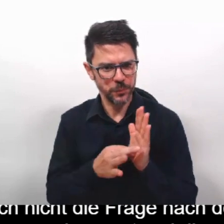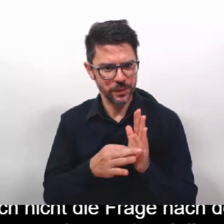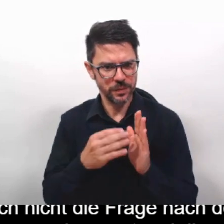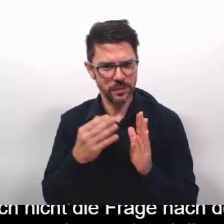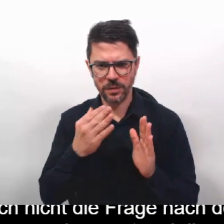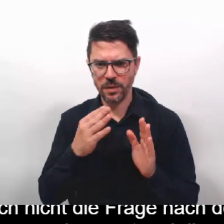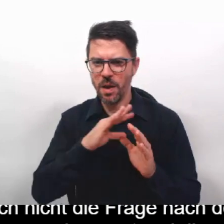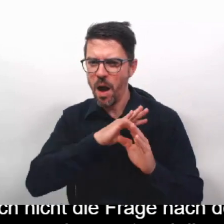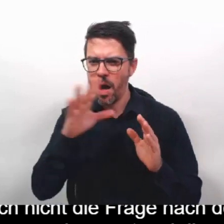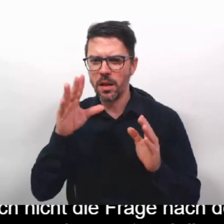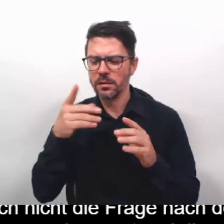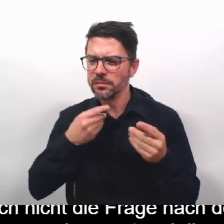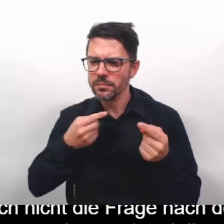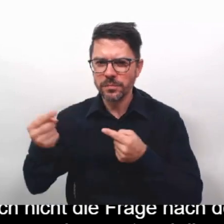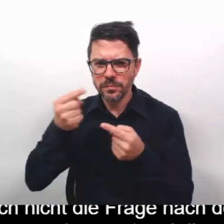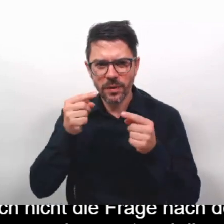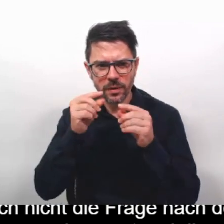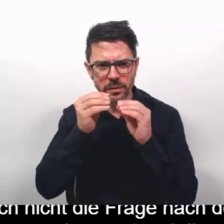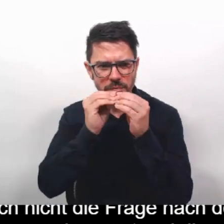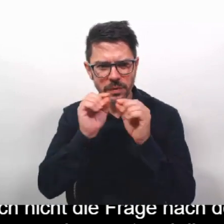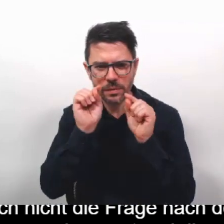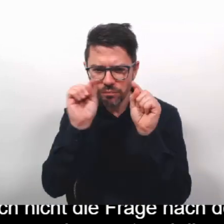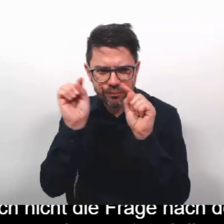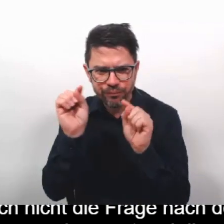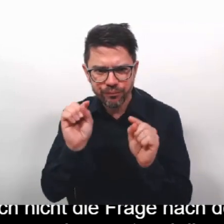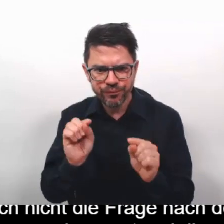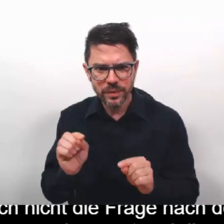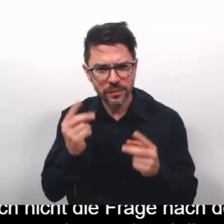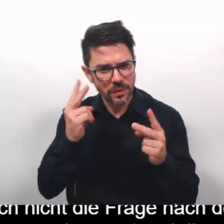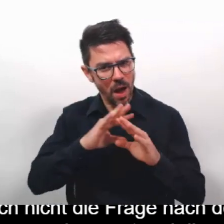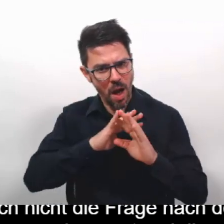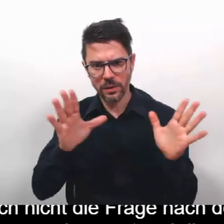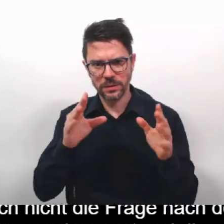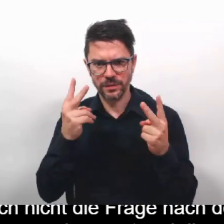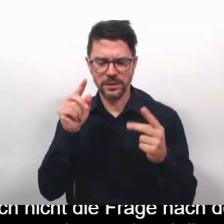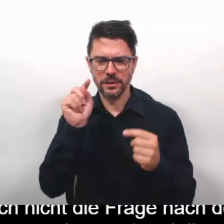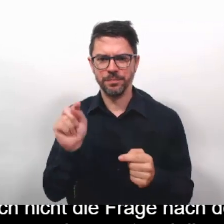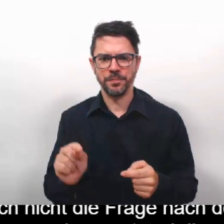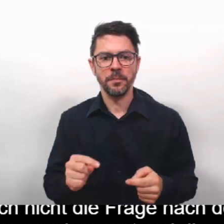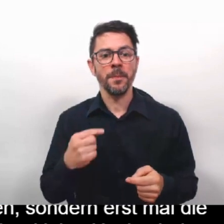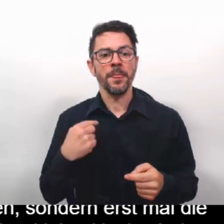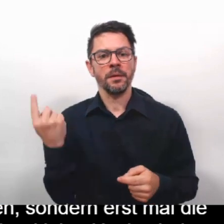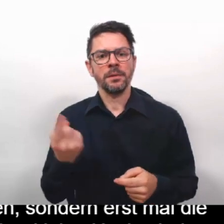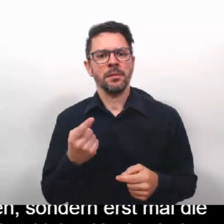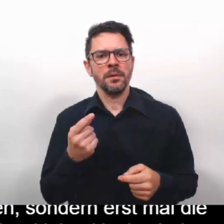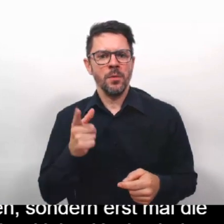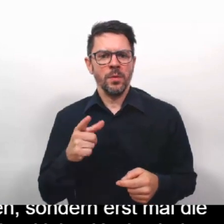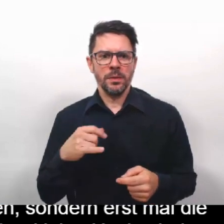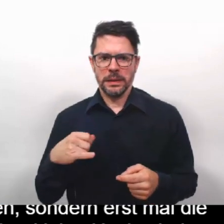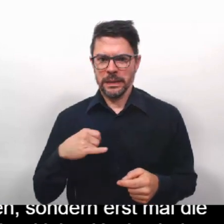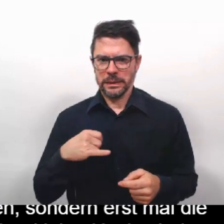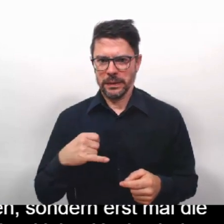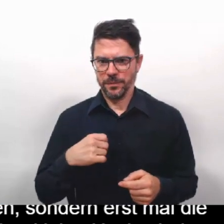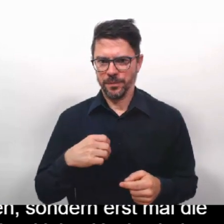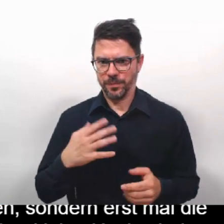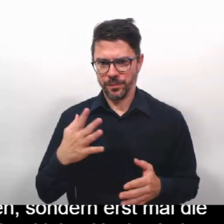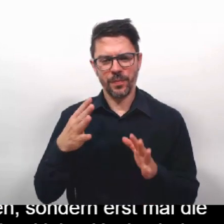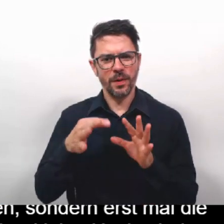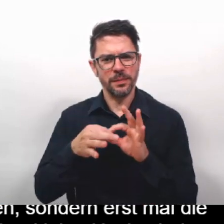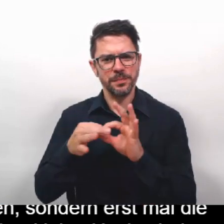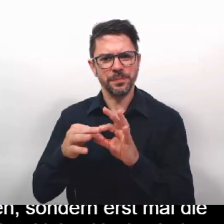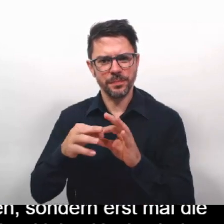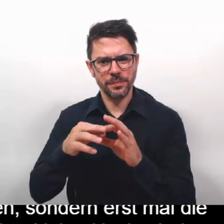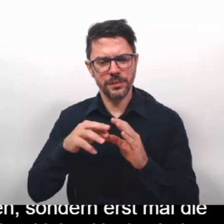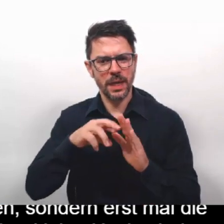Eigenverantwortung übernehmen, aber wir müssen genau hinschauen, was wir tatsächlich auch leisten können. Wir haben